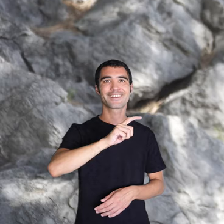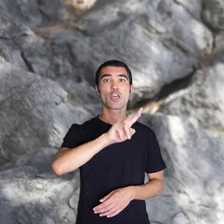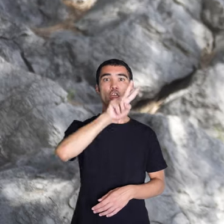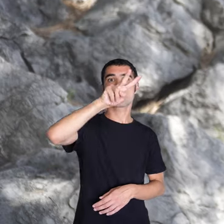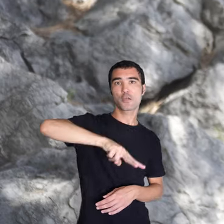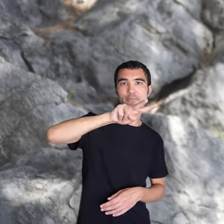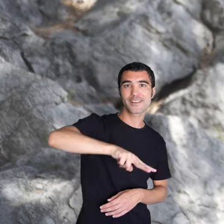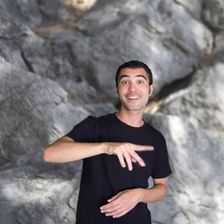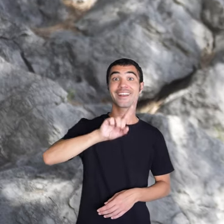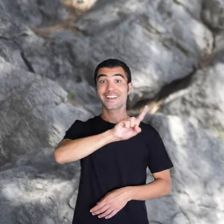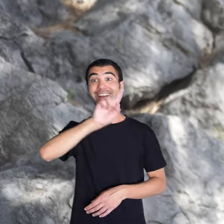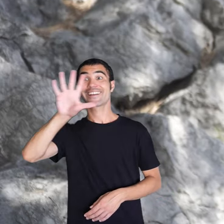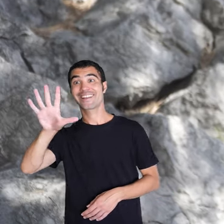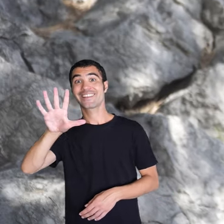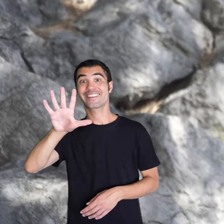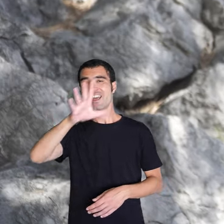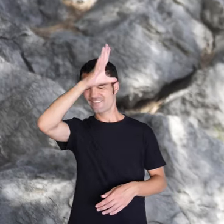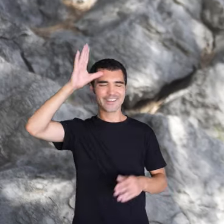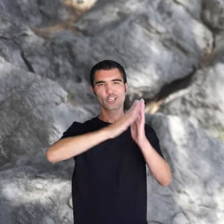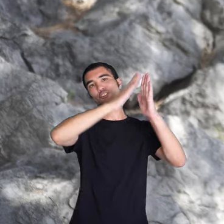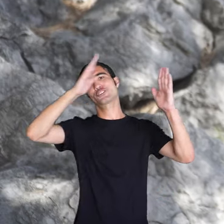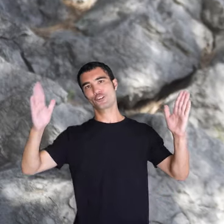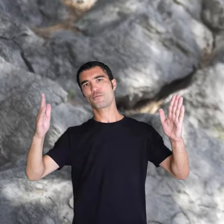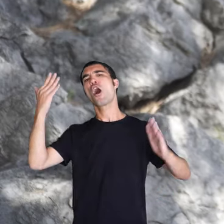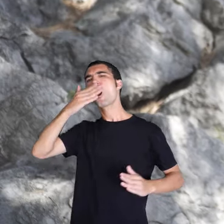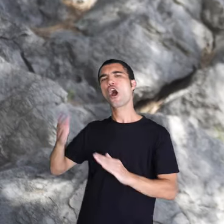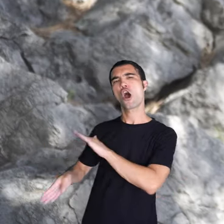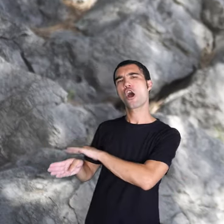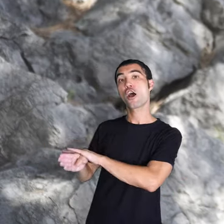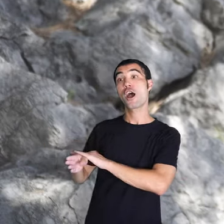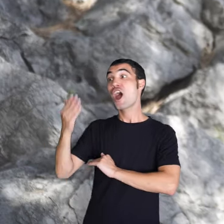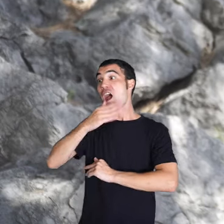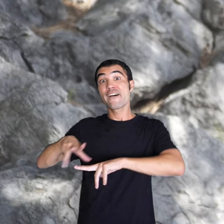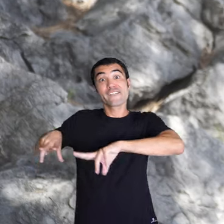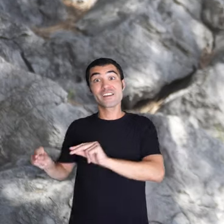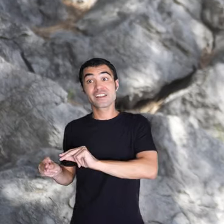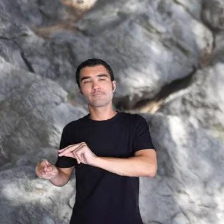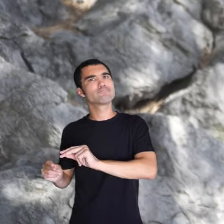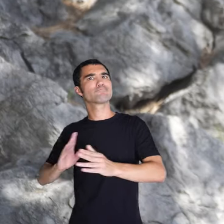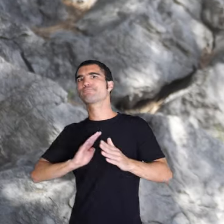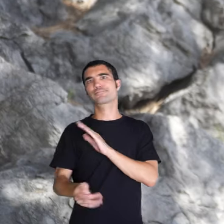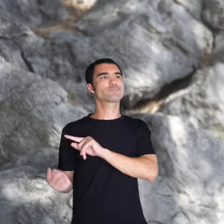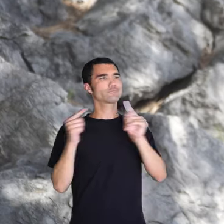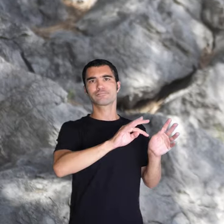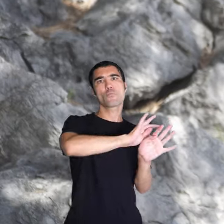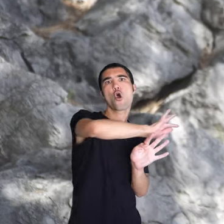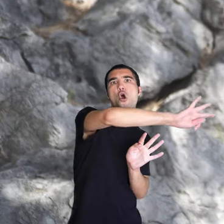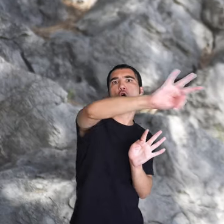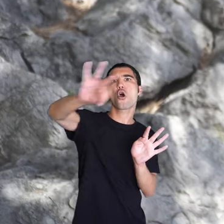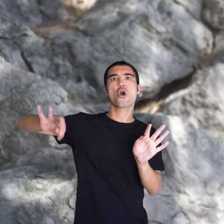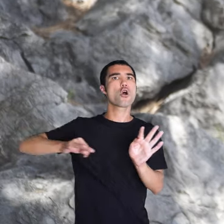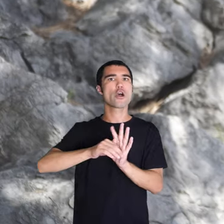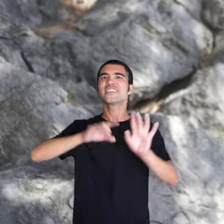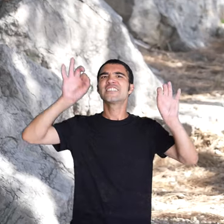en els 15 encara a l'escola i vaig anar tot l'estiu. I un pic que vaig deixar a l'escola i ja hi vaig començar seguit, i fins